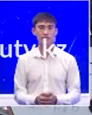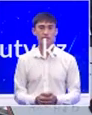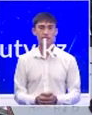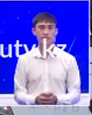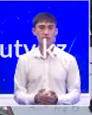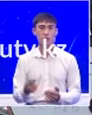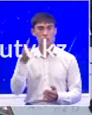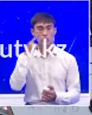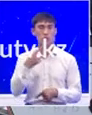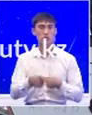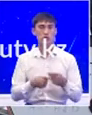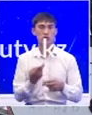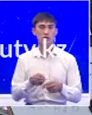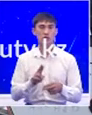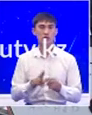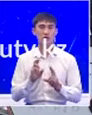Ну, я думаю, после того, как